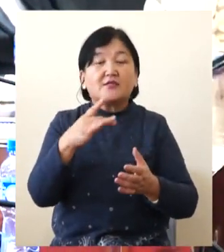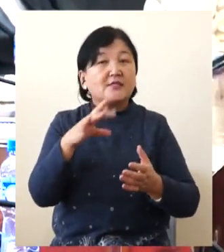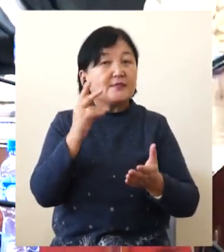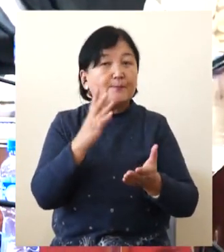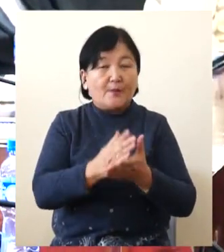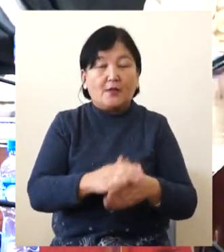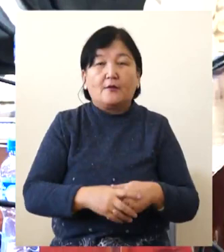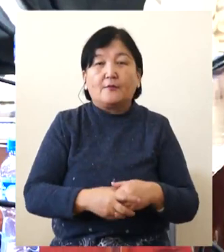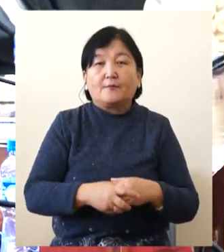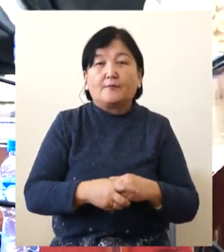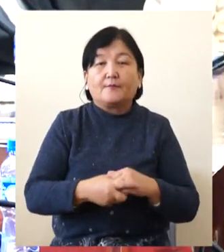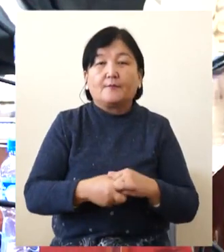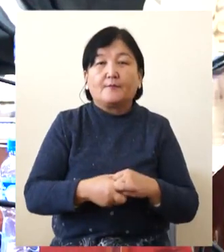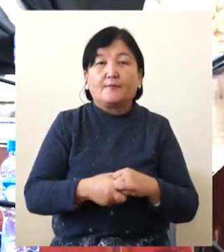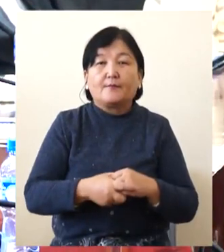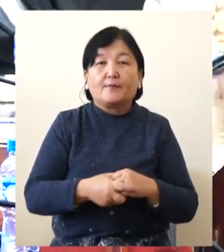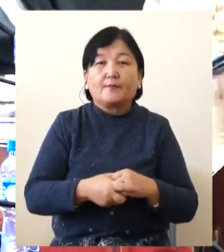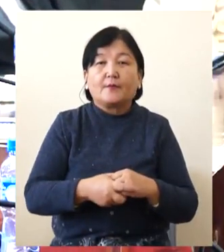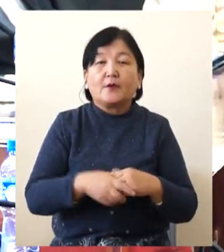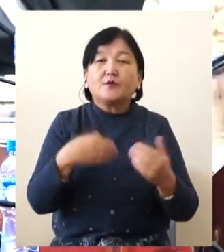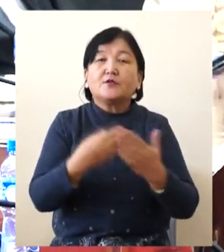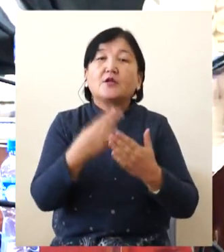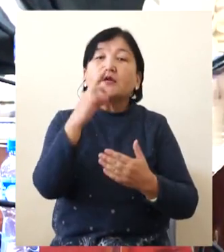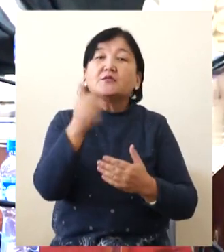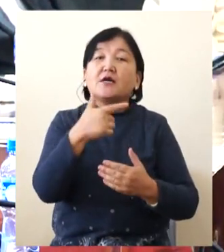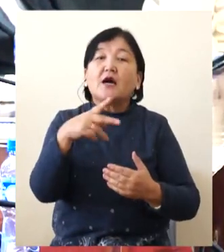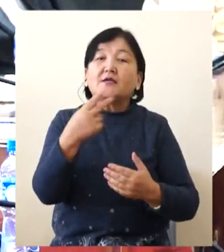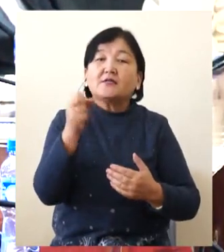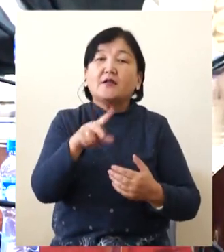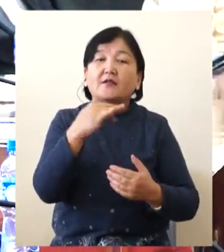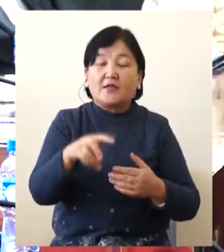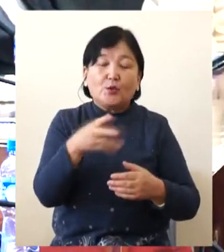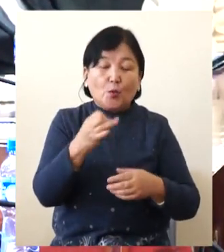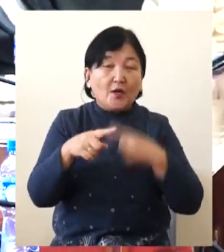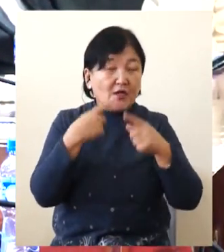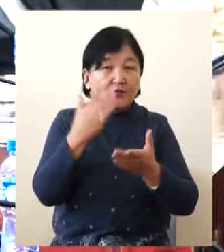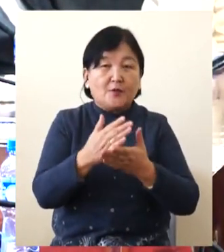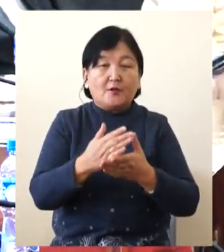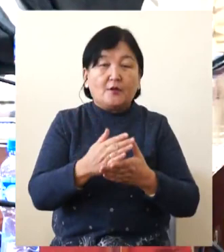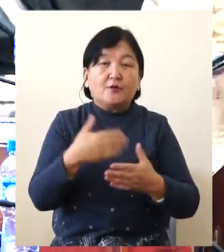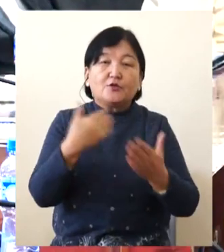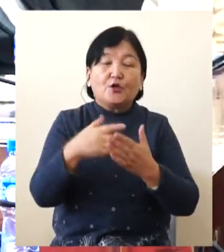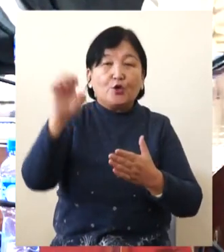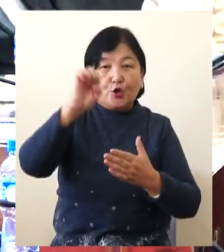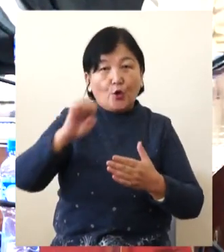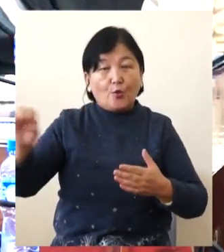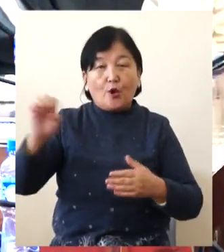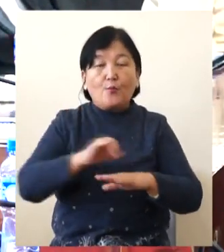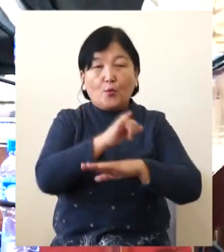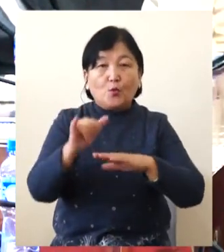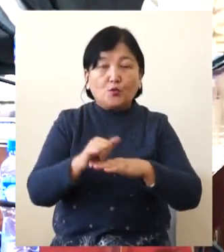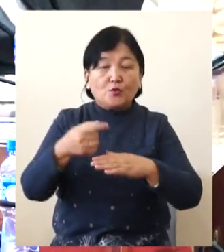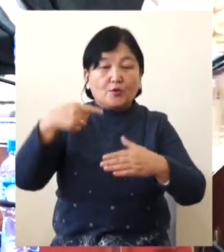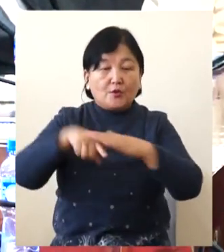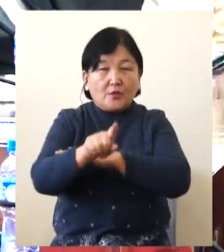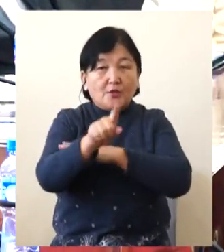А үүний нэг тал нь одоо юу болоод байгаа нь одоо цагаачлалын асуудал аюул хүндэс гарсан. А одоо Европод болоод олон